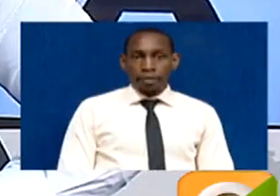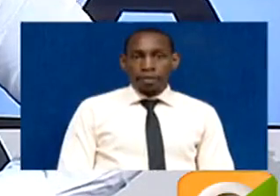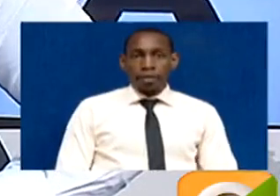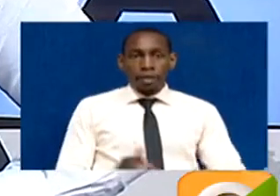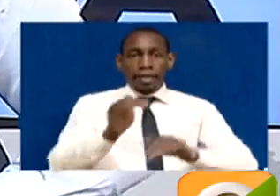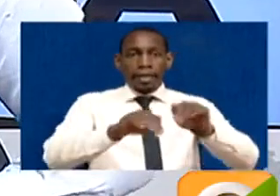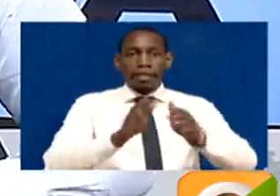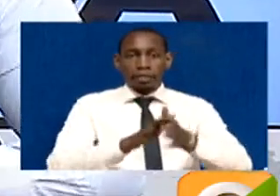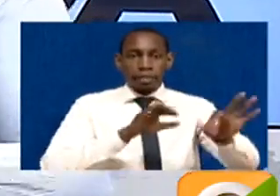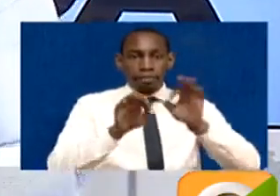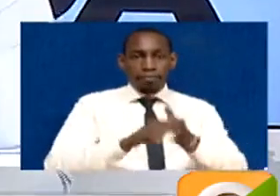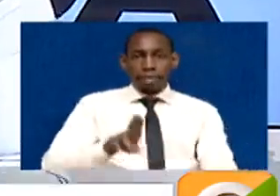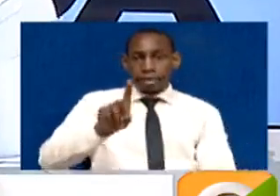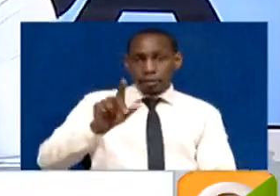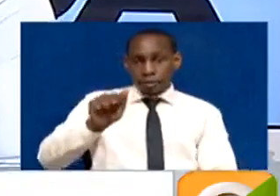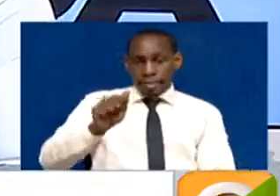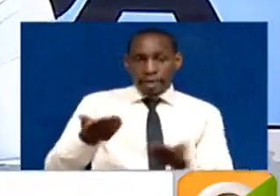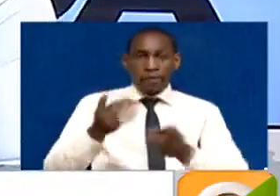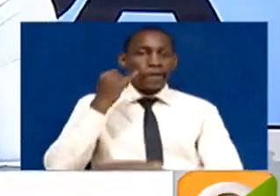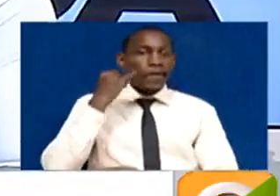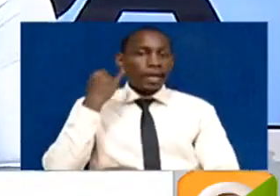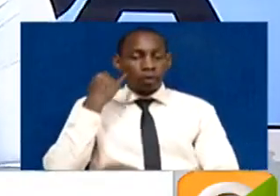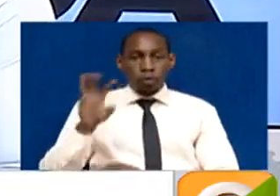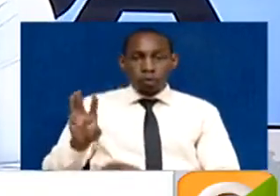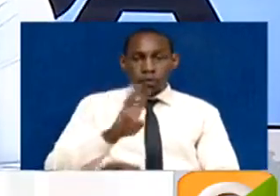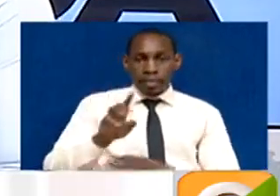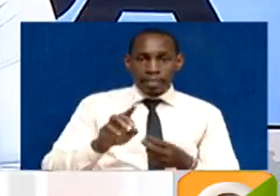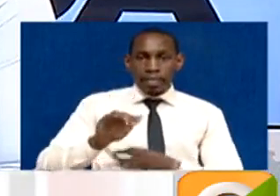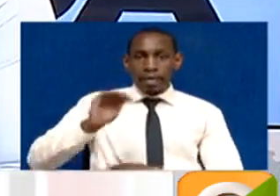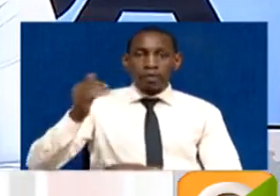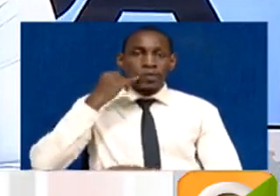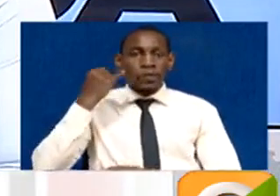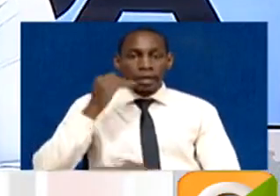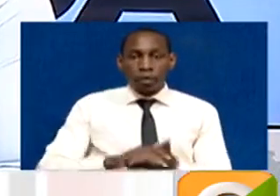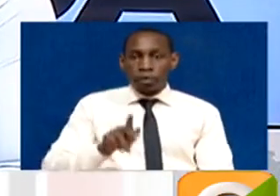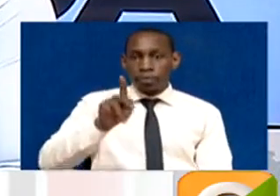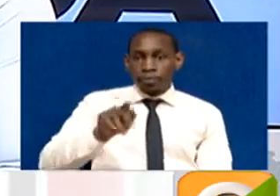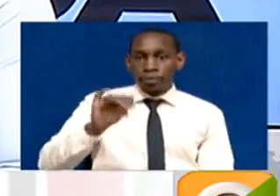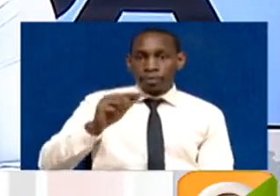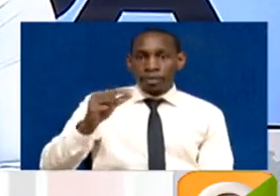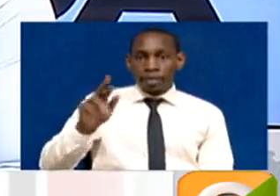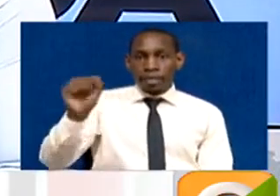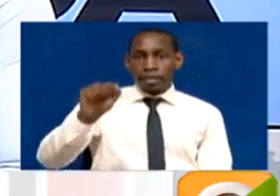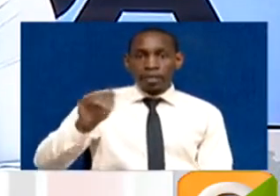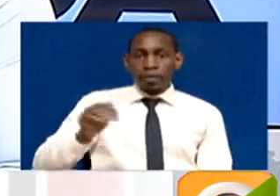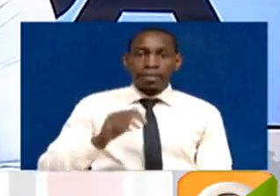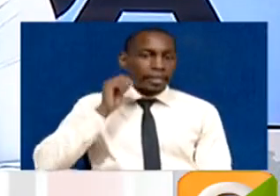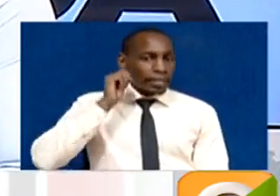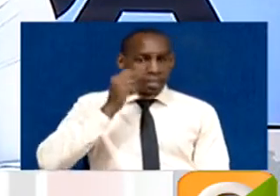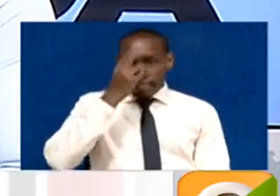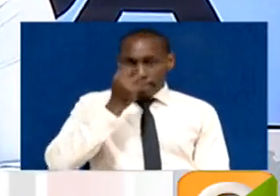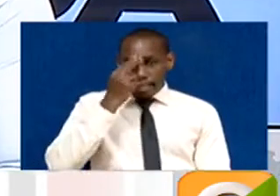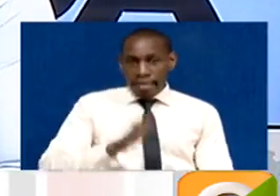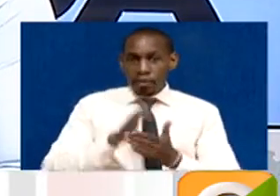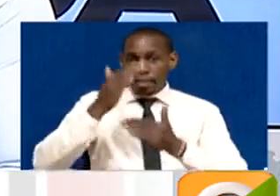Zoezi za mchujo wa chama cha UDA huko Nakuru Magharibi katika kaunti ya Nakuru na Kilgoris kaunti ya Narok zilitatizwa baada